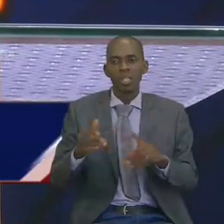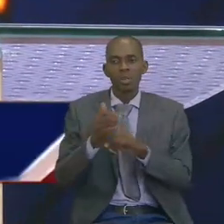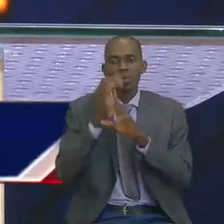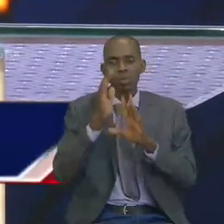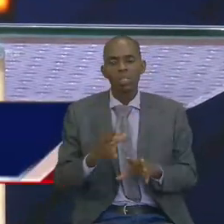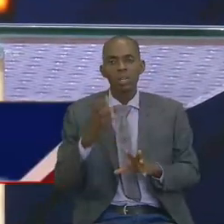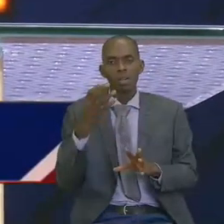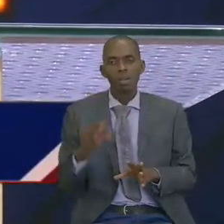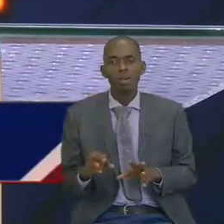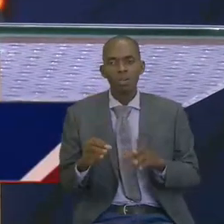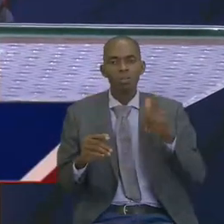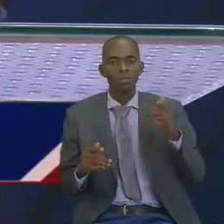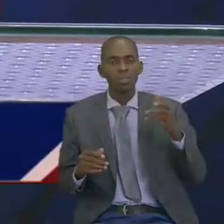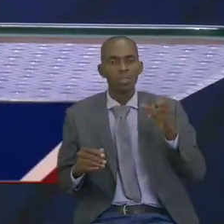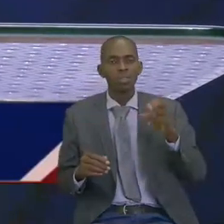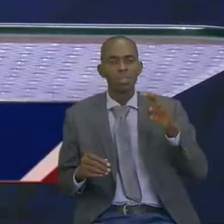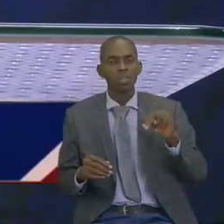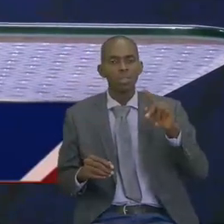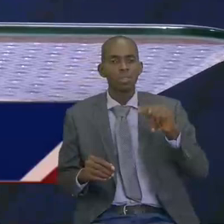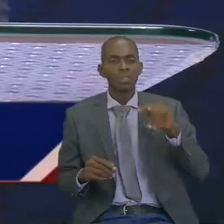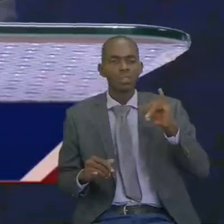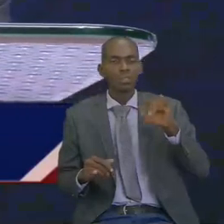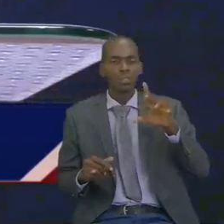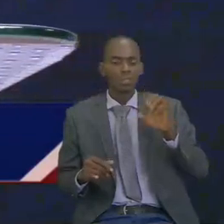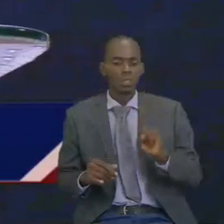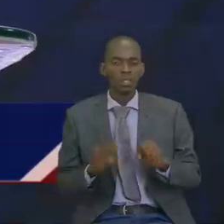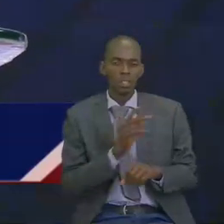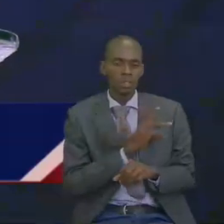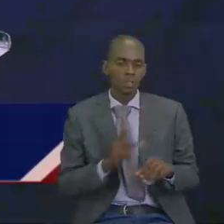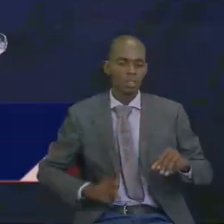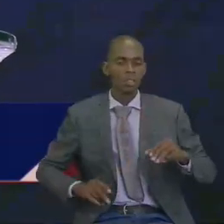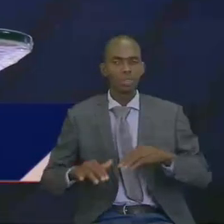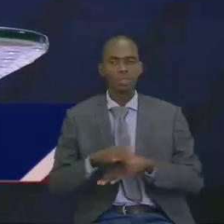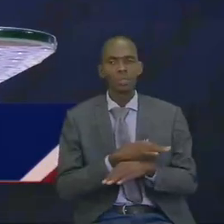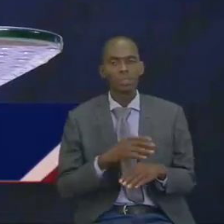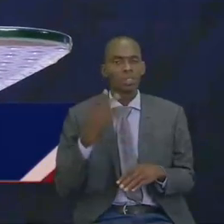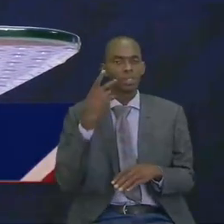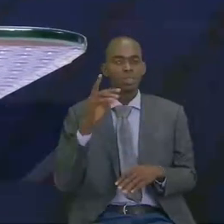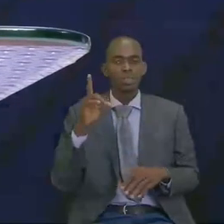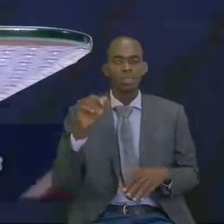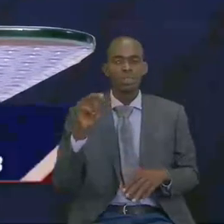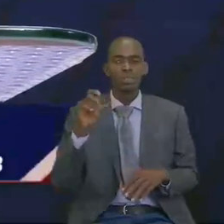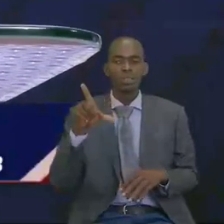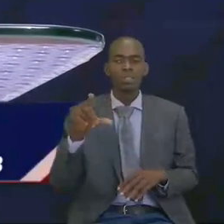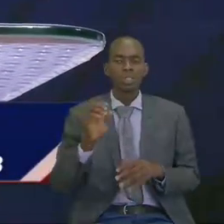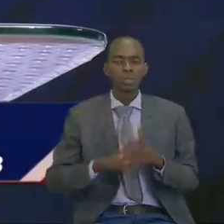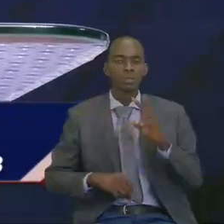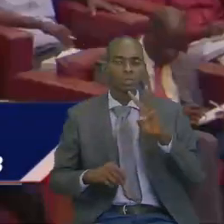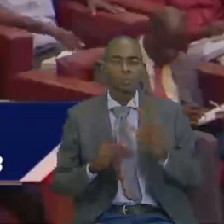des royaumes des nations. Les détenteurs inférieurs impies des royaumes des nations. Voyons